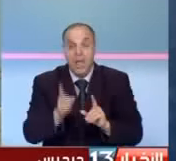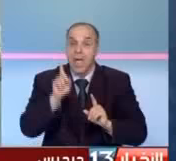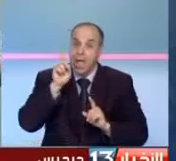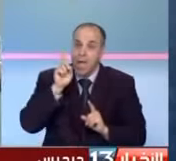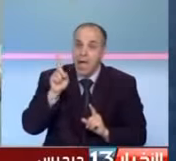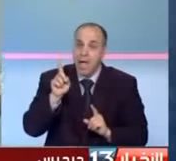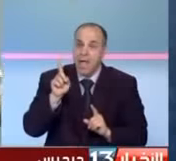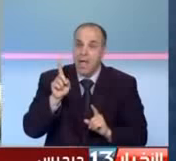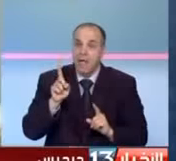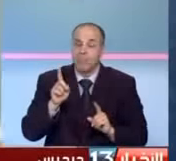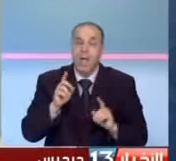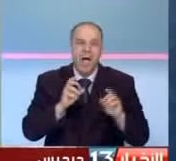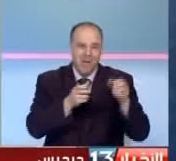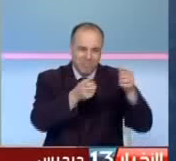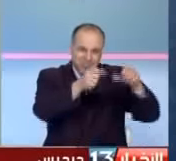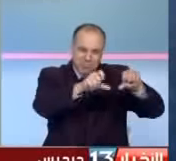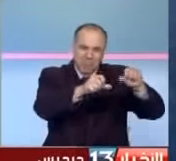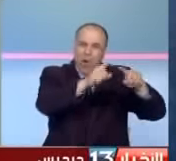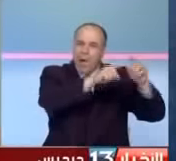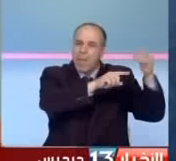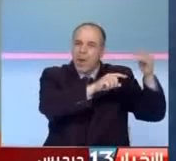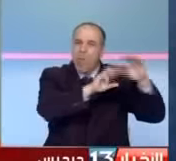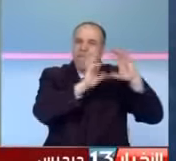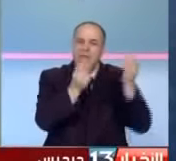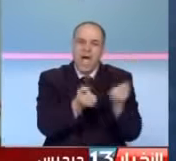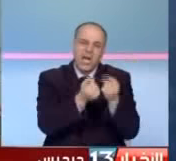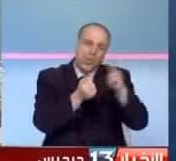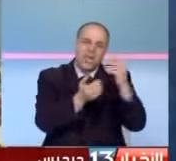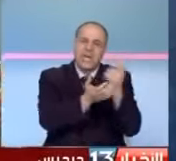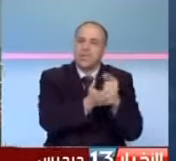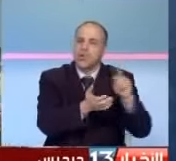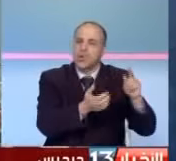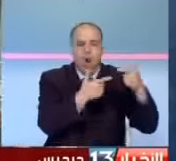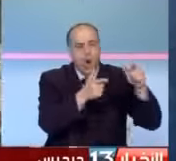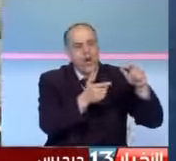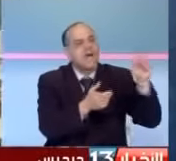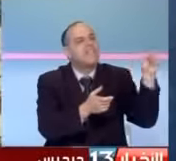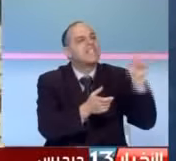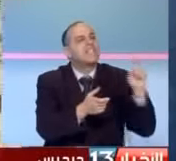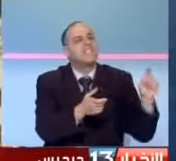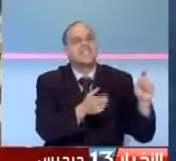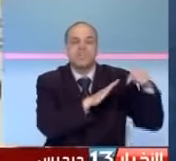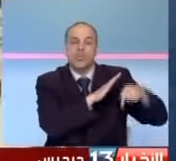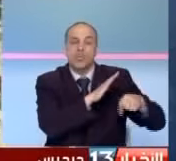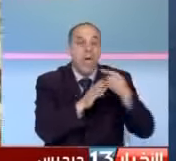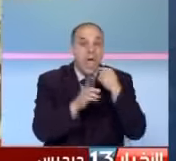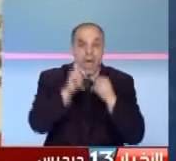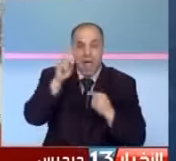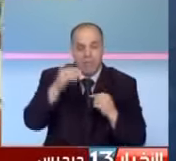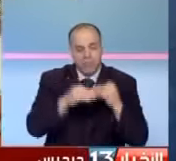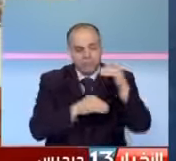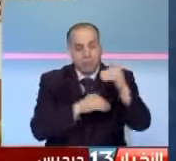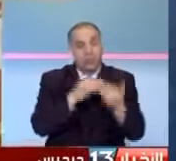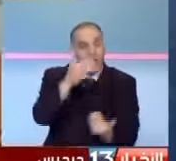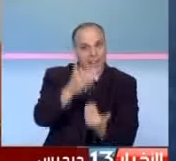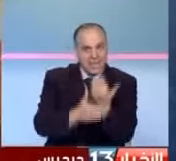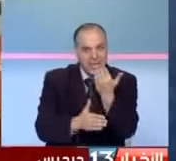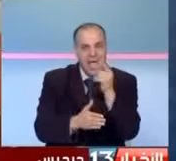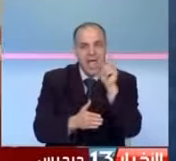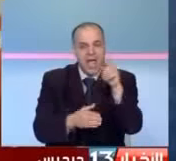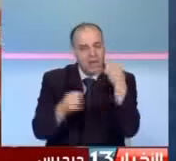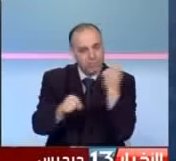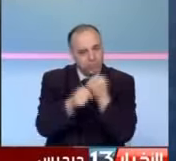يجعل الحوض المينائي ولا سيما فضاء الأنشطة الاقتصادية الحرة بجرجيس يدخل مرحلة جديدة